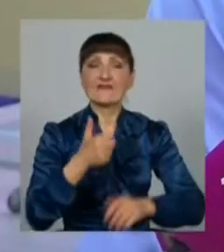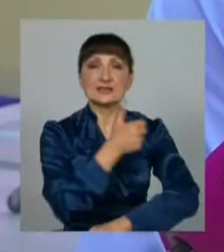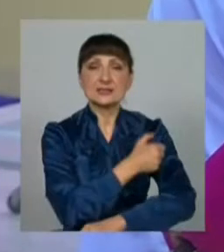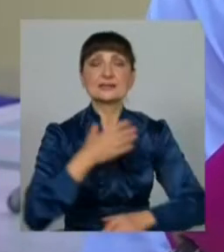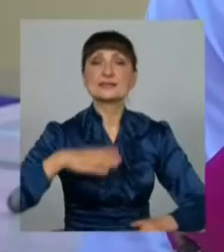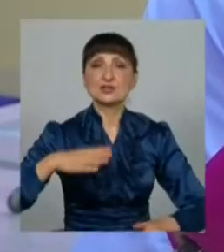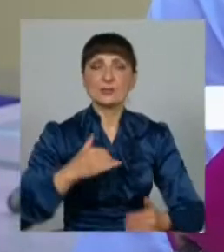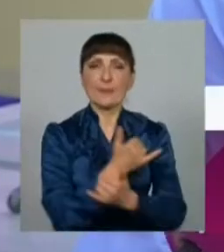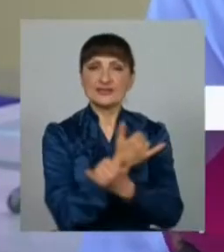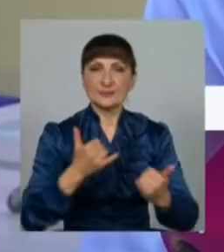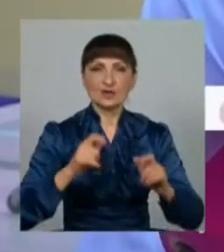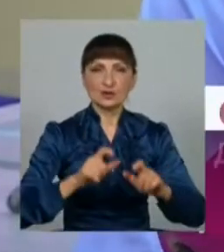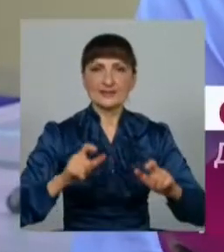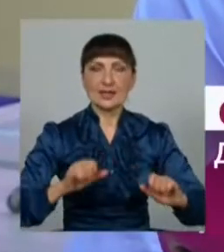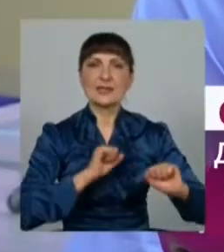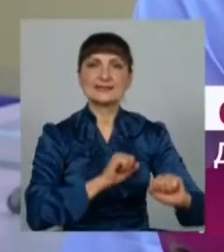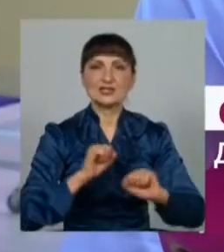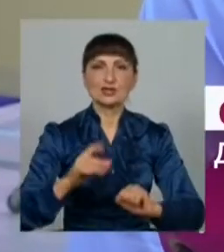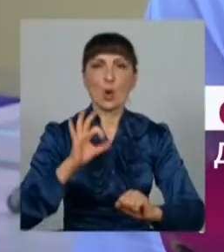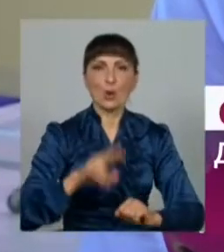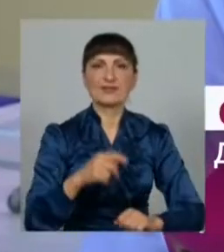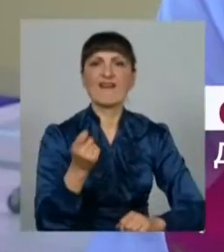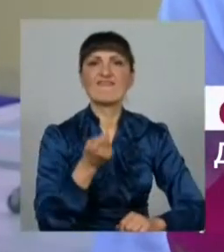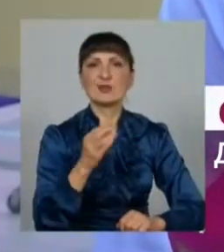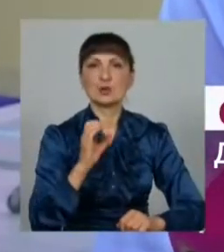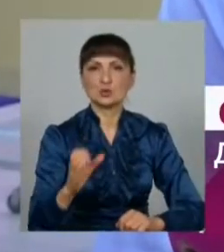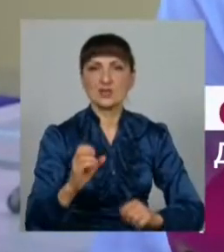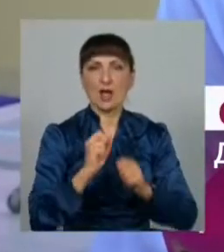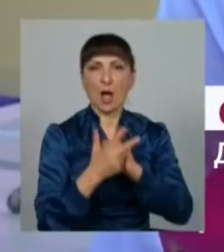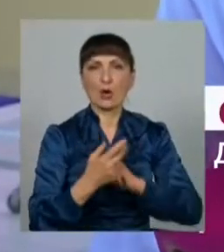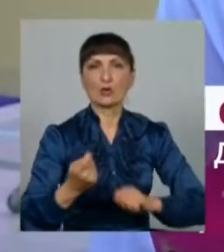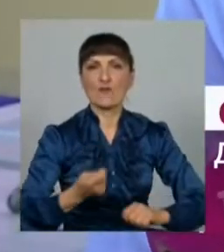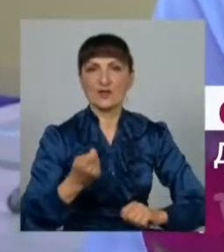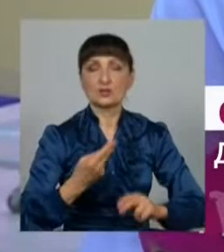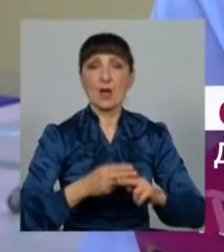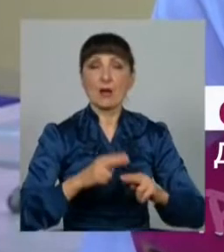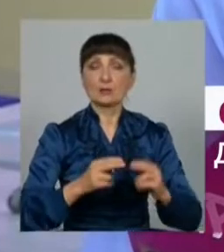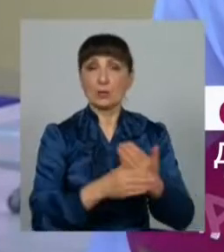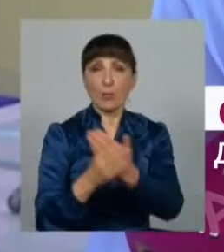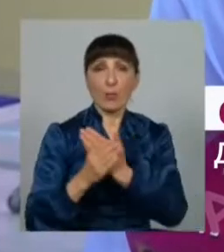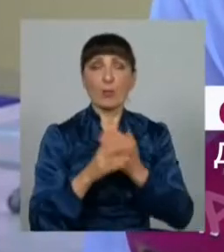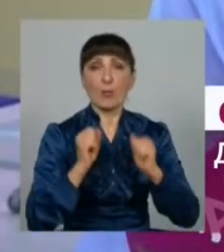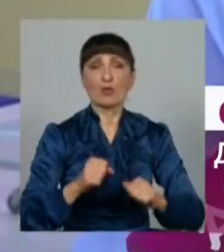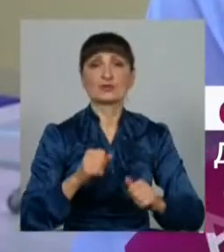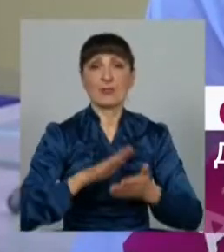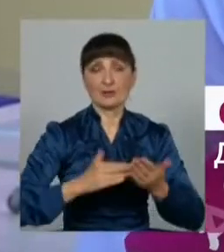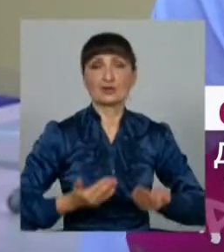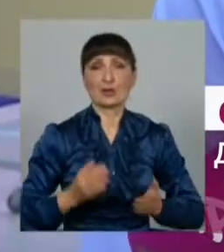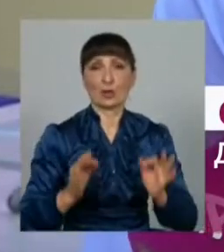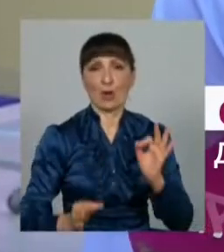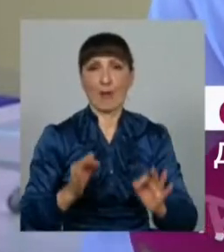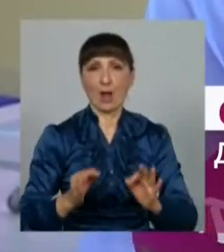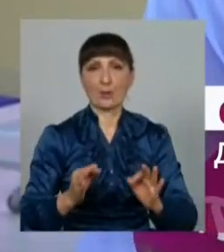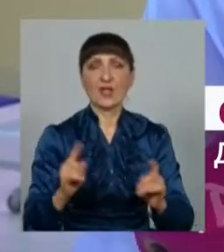Обеспечить населением защитой от этого вируса, от COVID-19, который позволит нам жить полноценной жизнью. Для того,